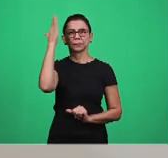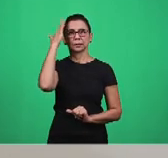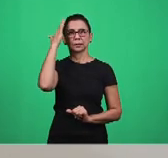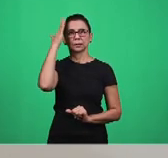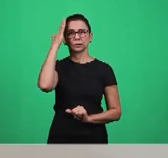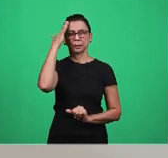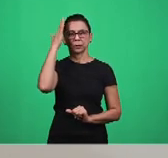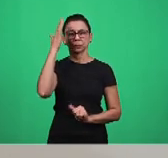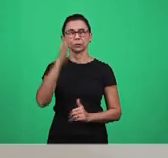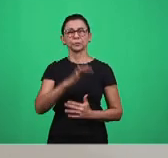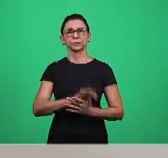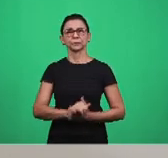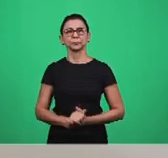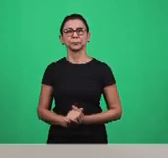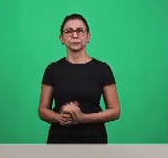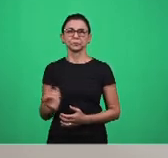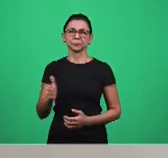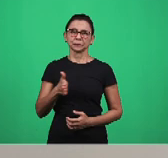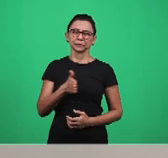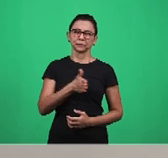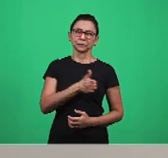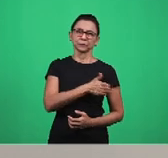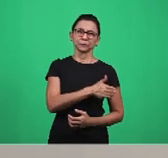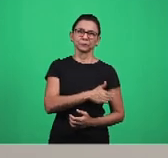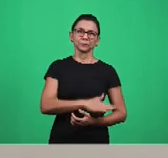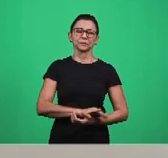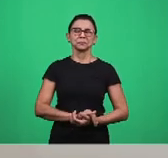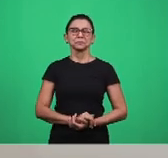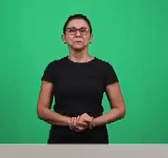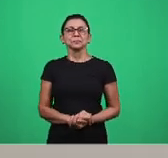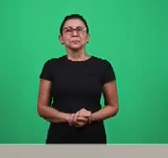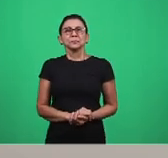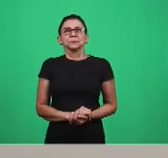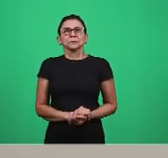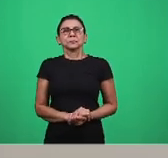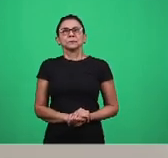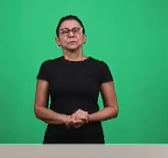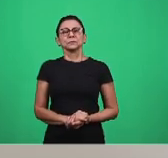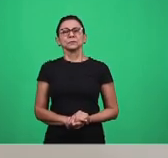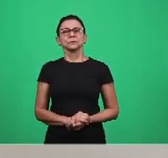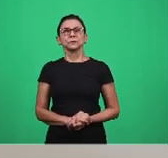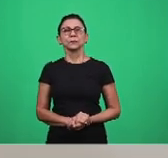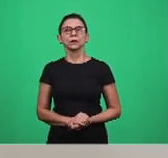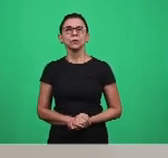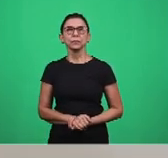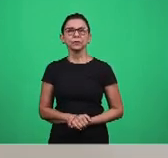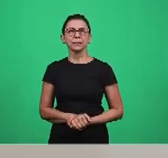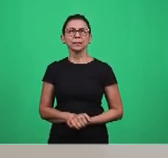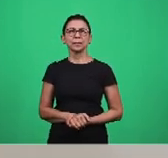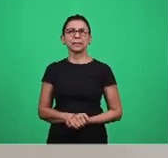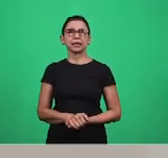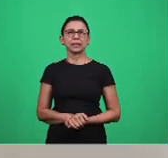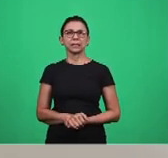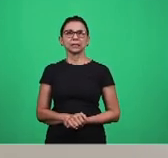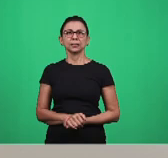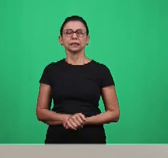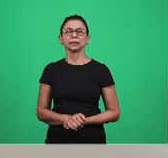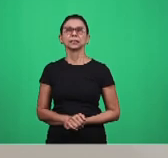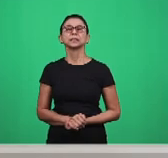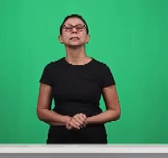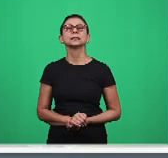pour répondre à la question que le pasteur Sergio et le pasteur Daniel